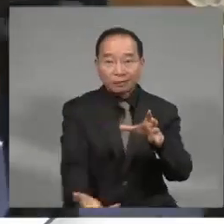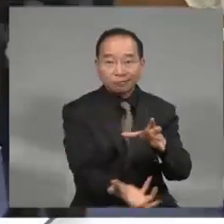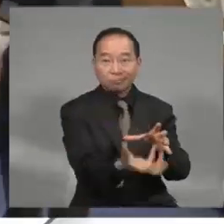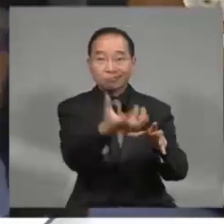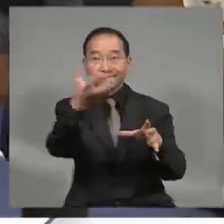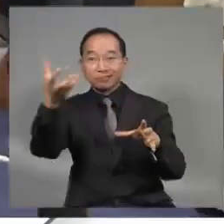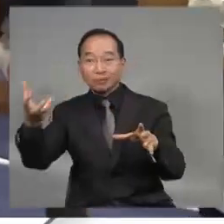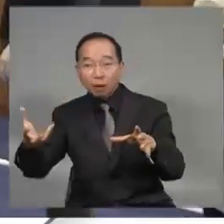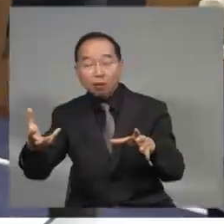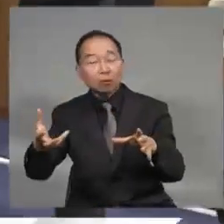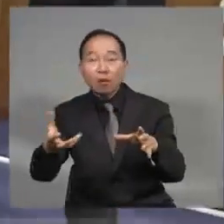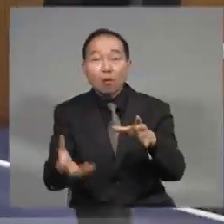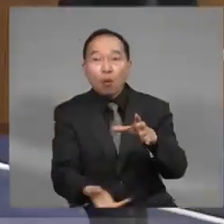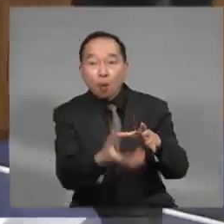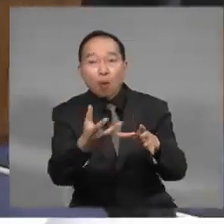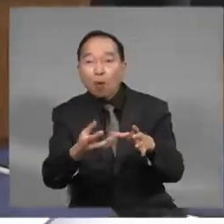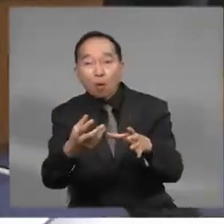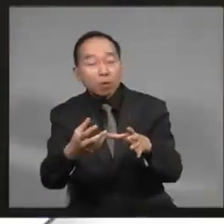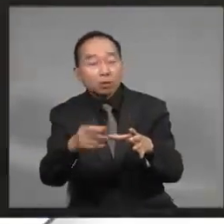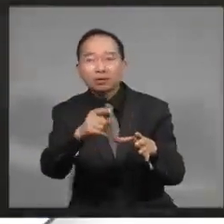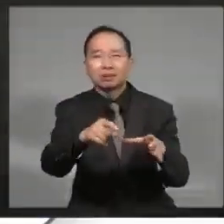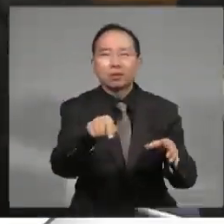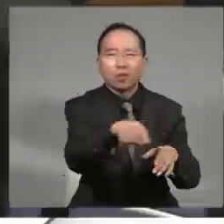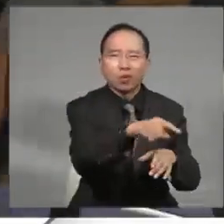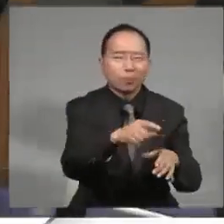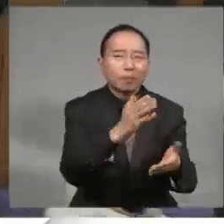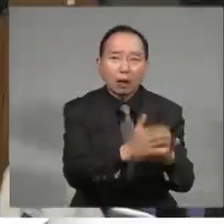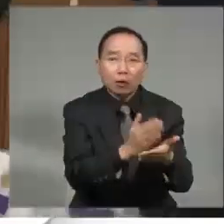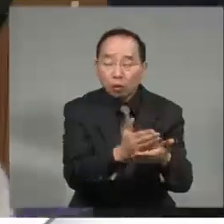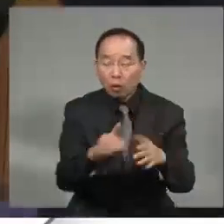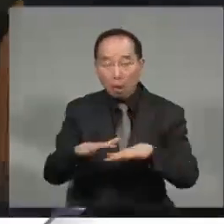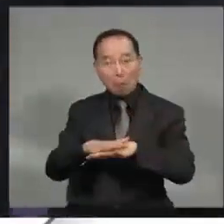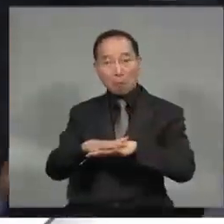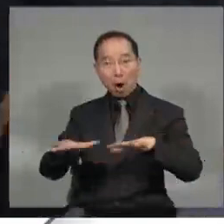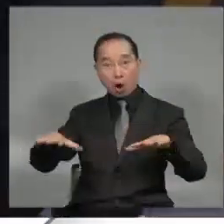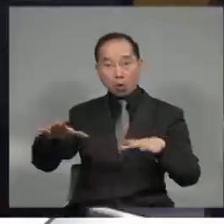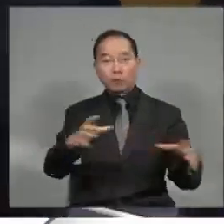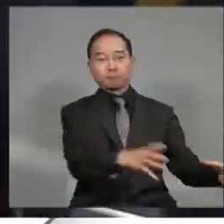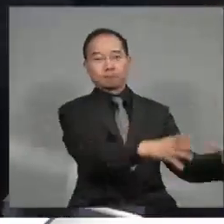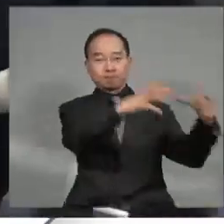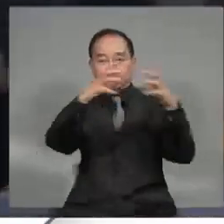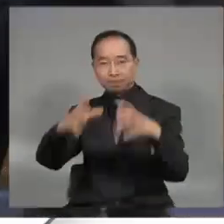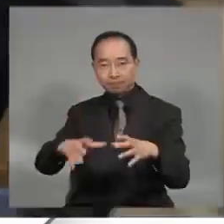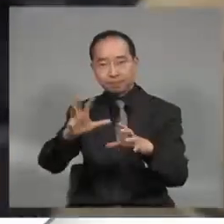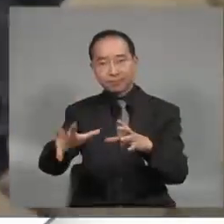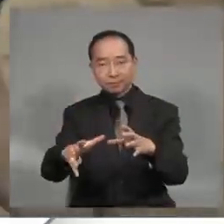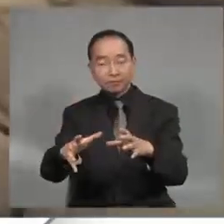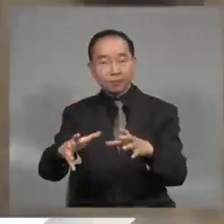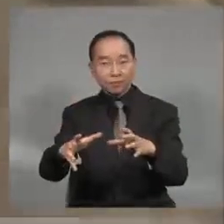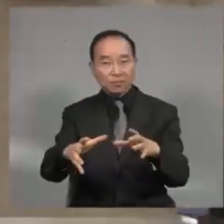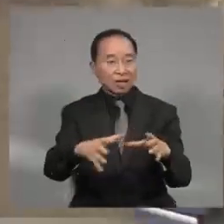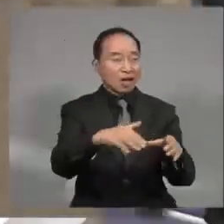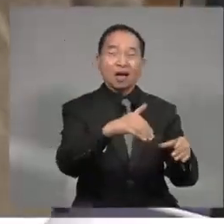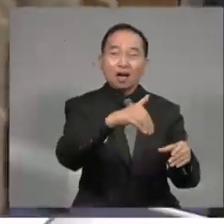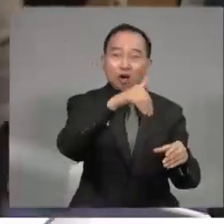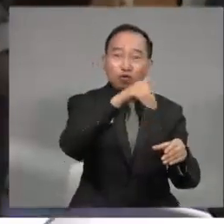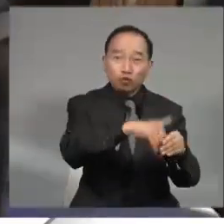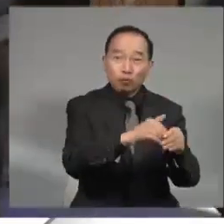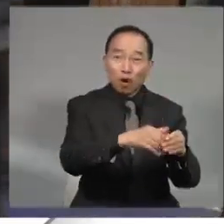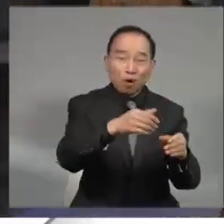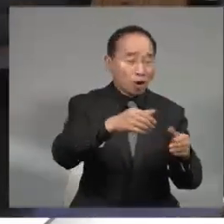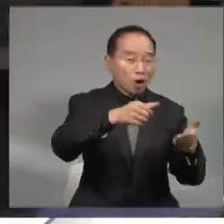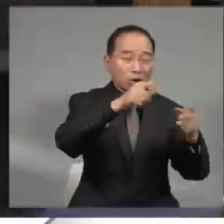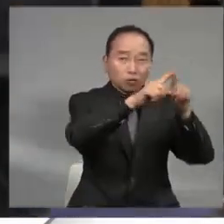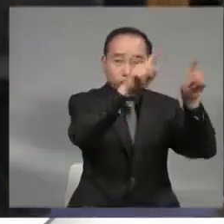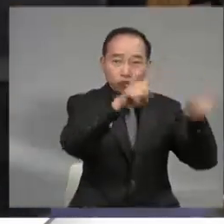듭니다. 네. 아, 그러니까 저 안에 담겨 있는 투표용지를 다 이제 꺼내는군요. 네, 그 투표 용지가 들어 있는 관내 사전 투표함은 그대로 두고요. 예. 그